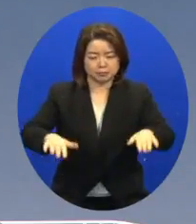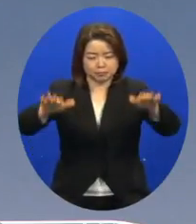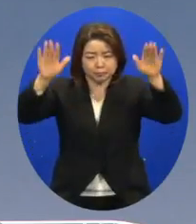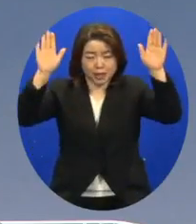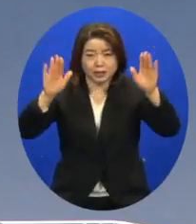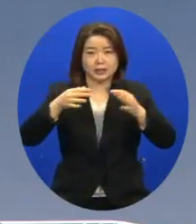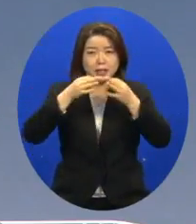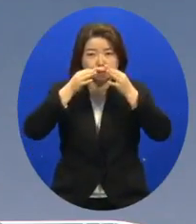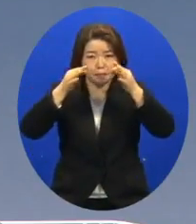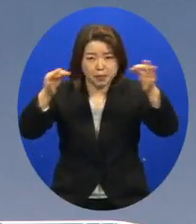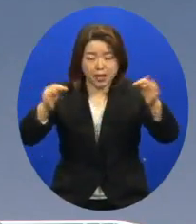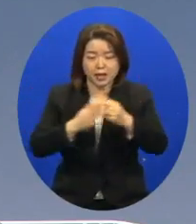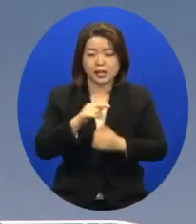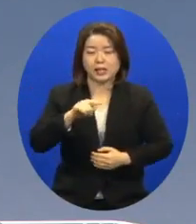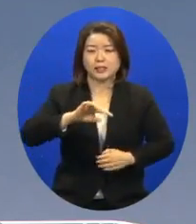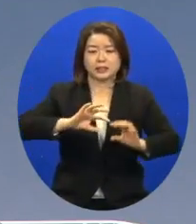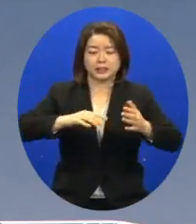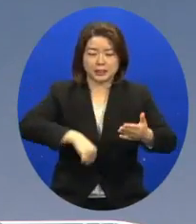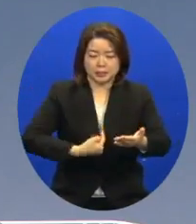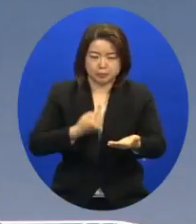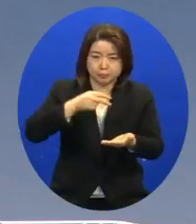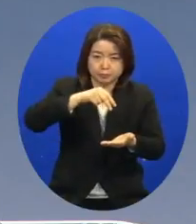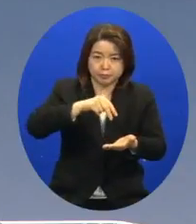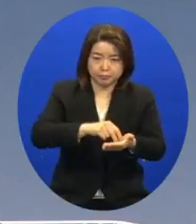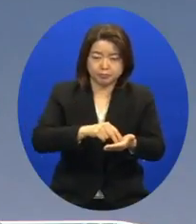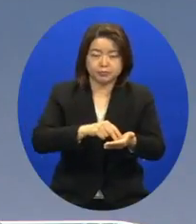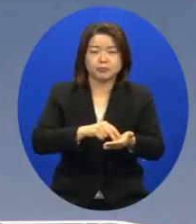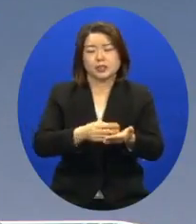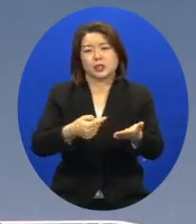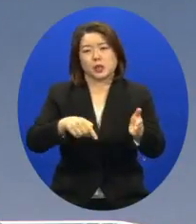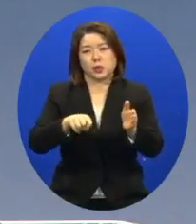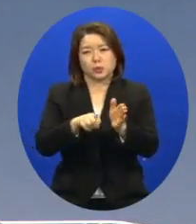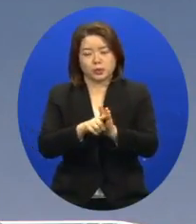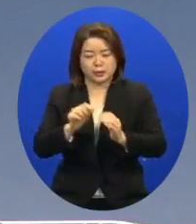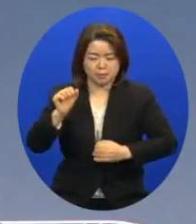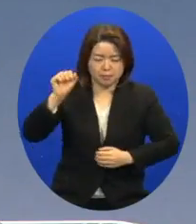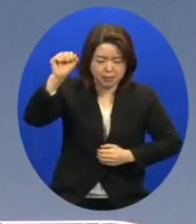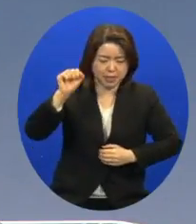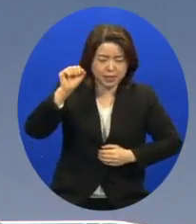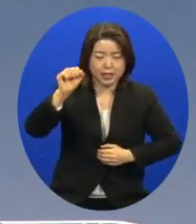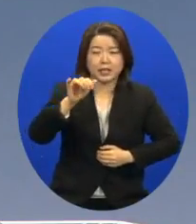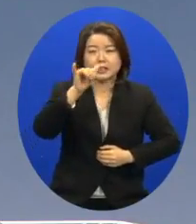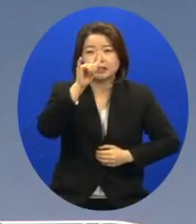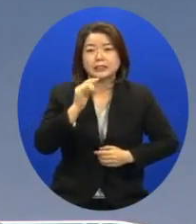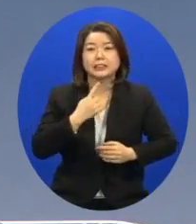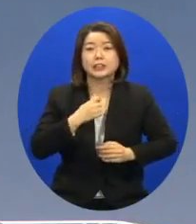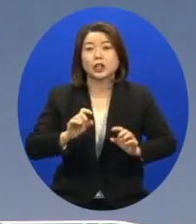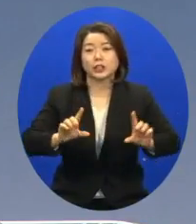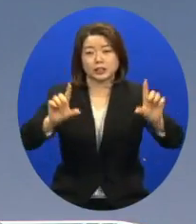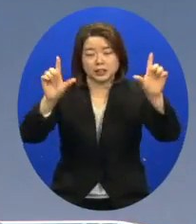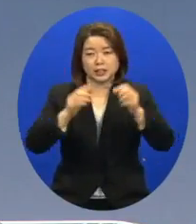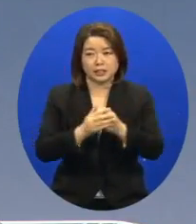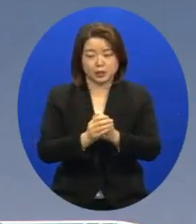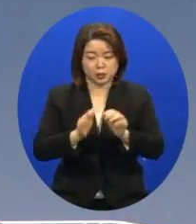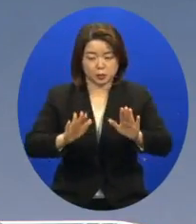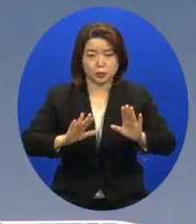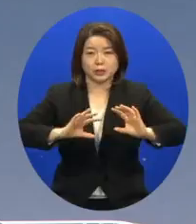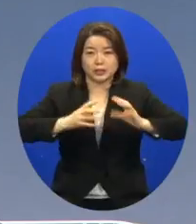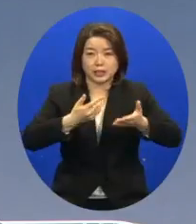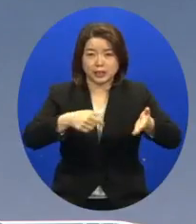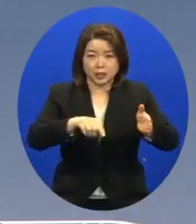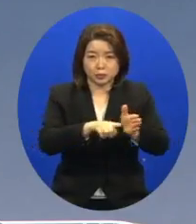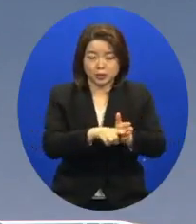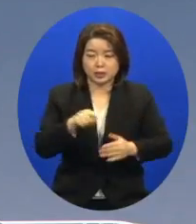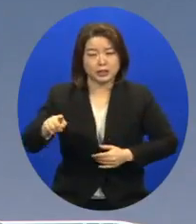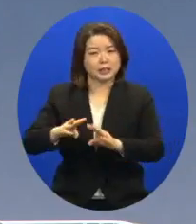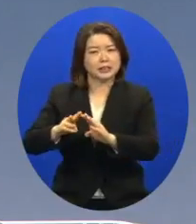이 나라의 독립을 위해서 분연히 일어나 뜬 날 입니다 오늘 나라를 위해서 이 땅을